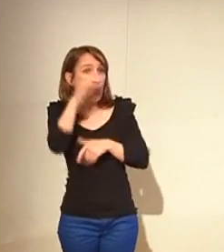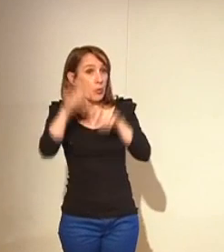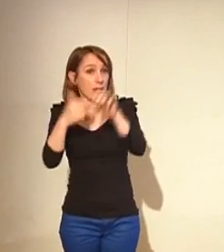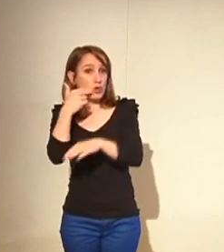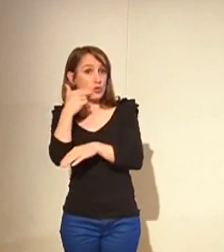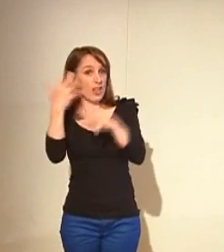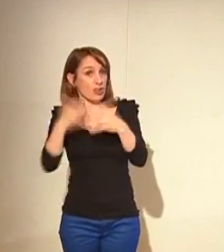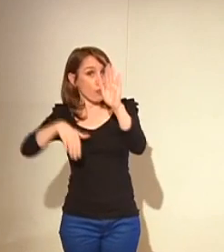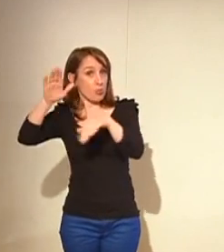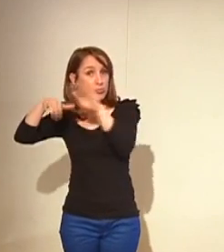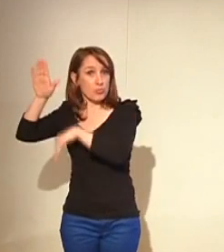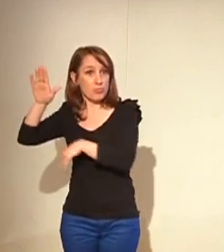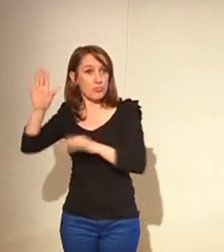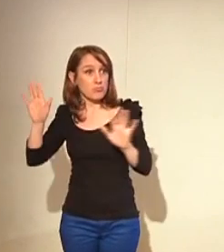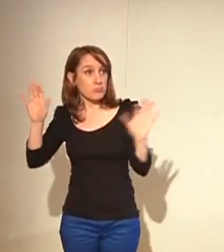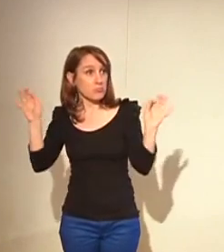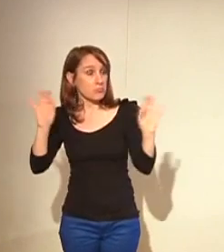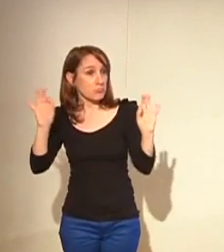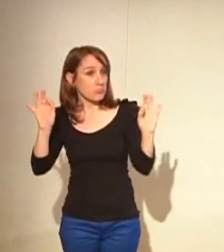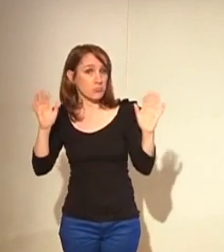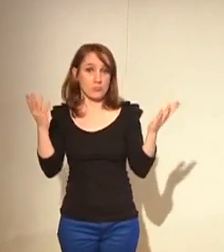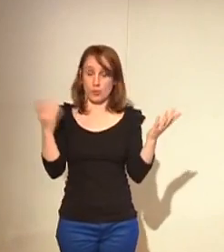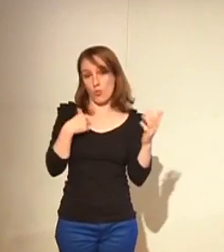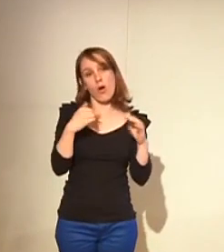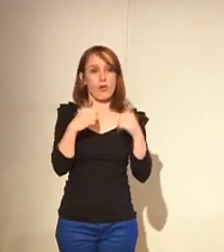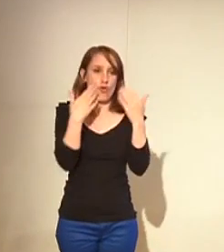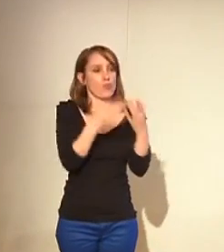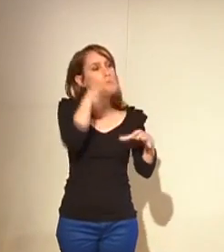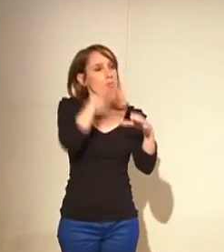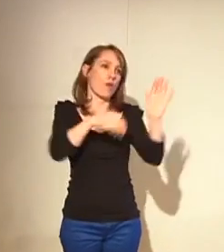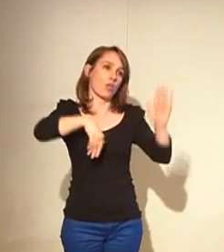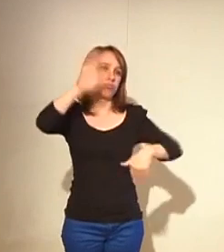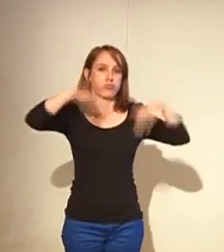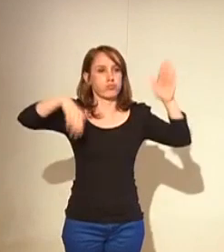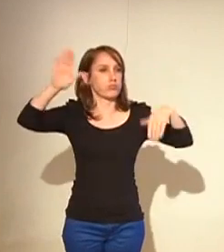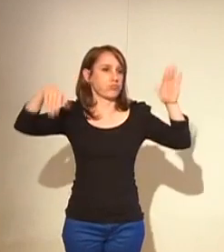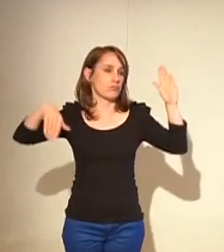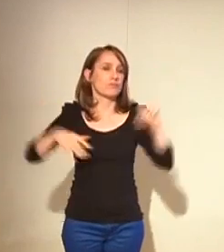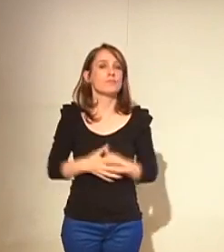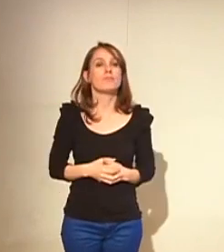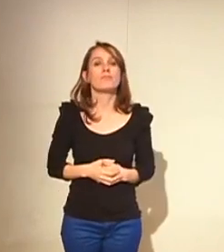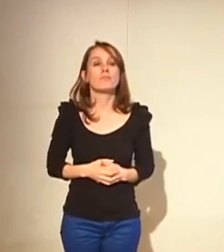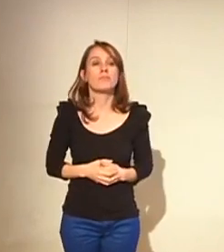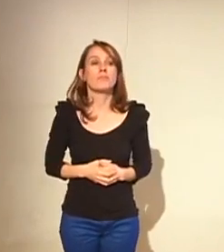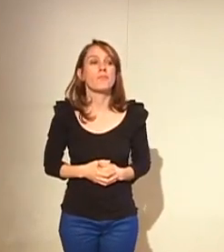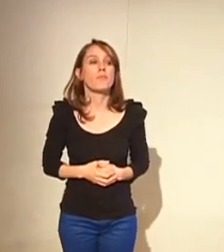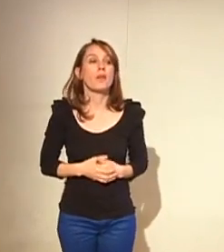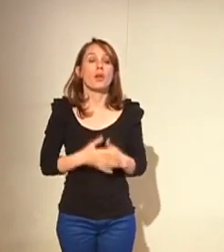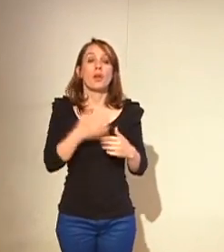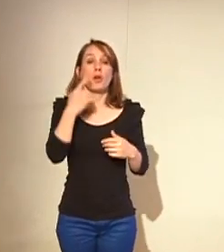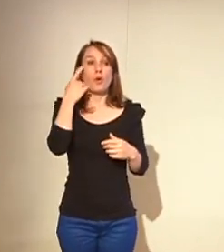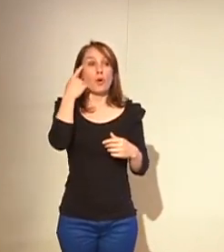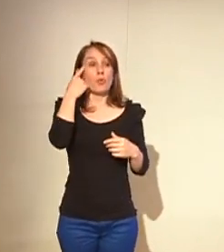usagers non du coup je propose de le faire voter à main levée donc pour ns